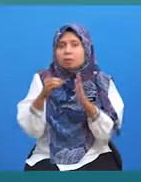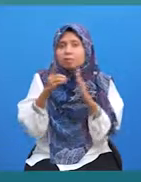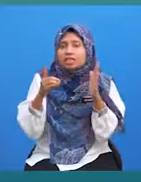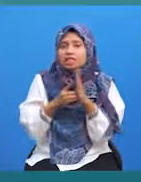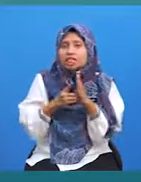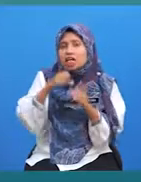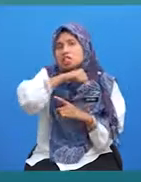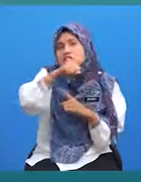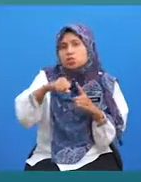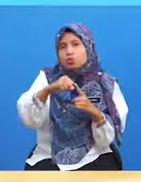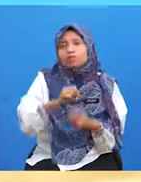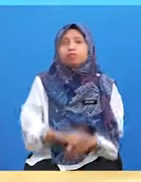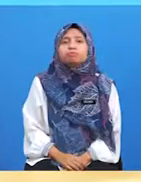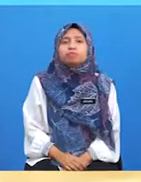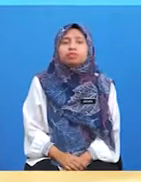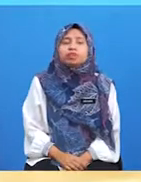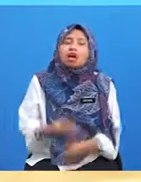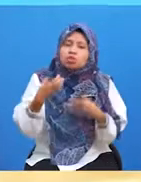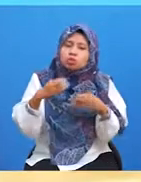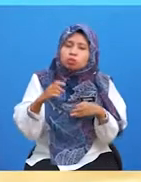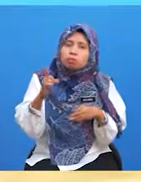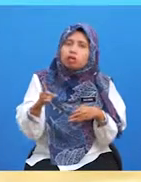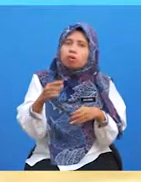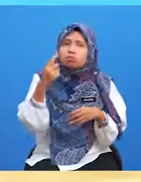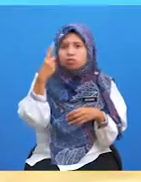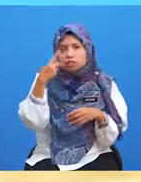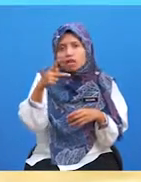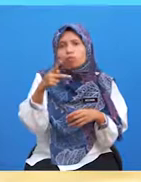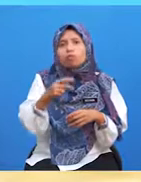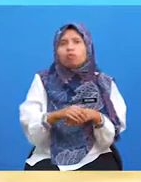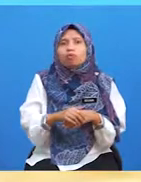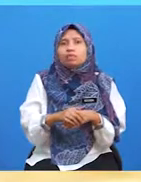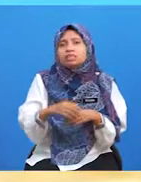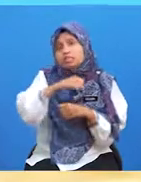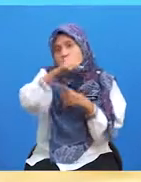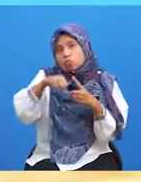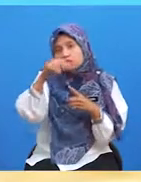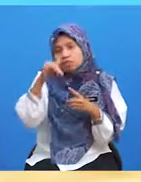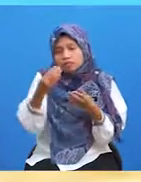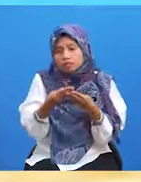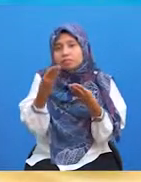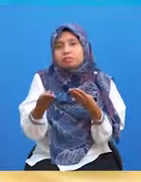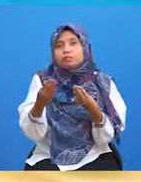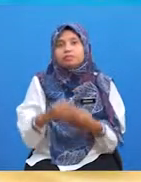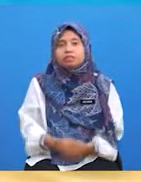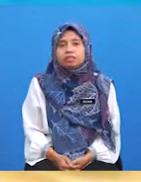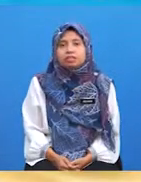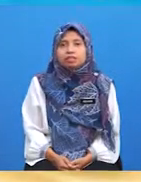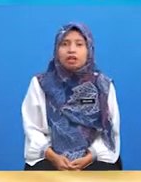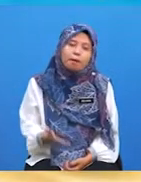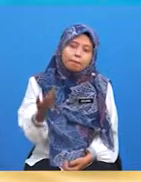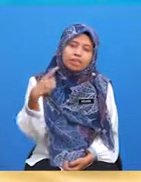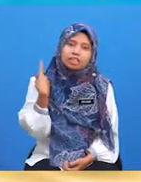berdasarkan situasi. Cuba kamu perhatikan situasi yang diberi.